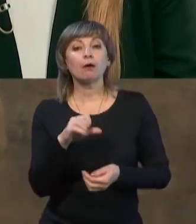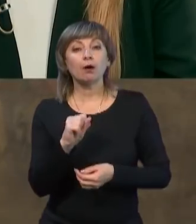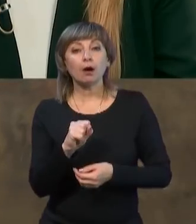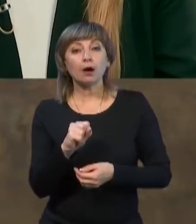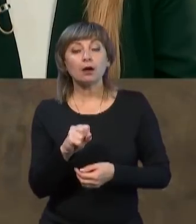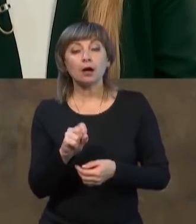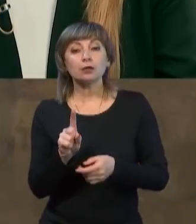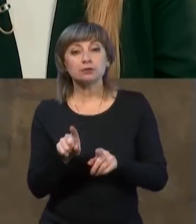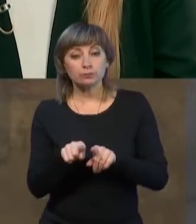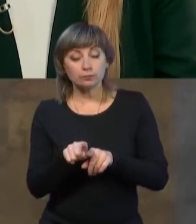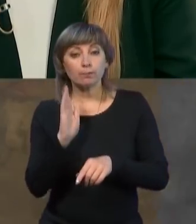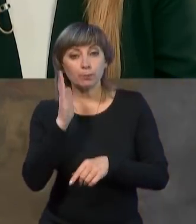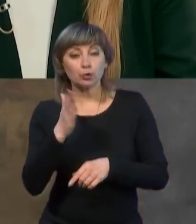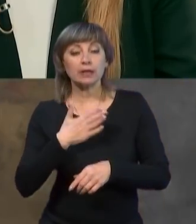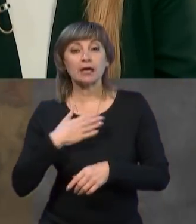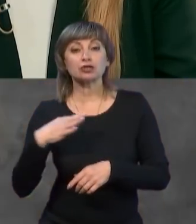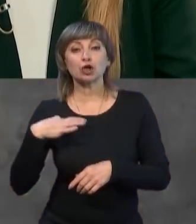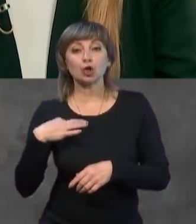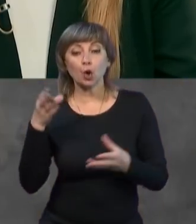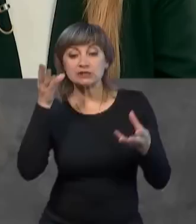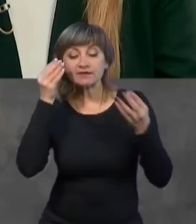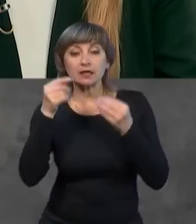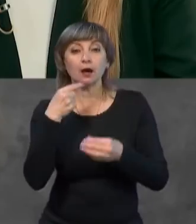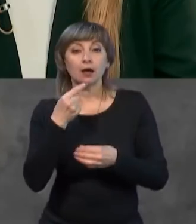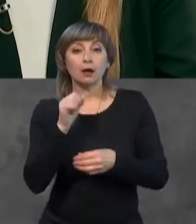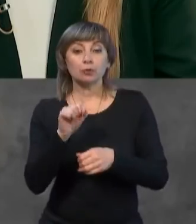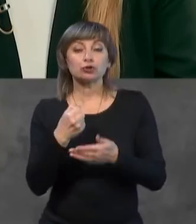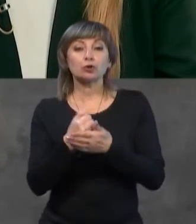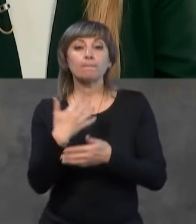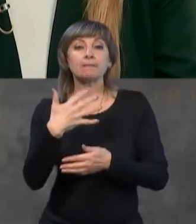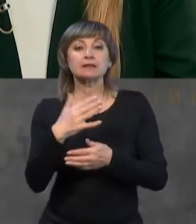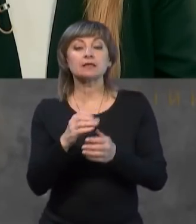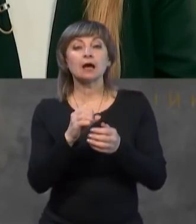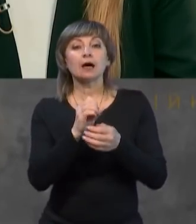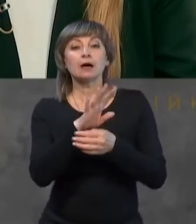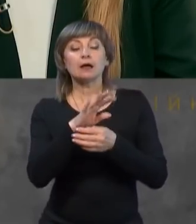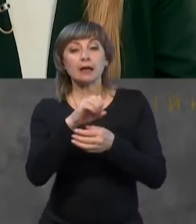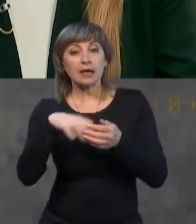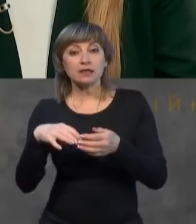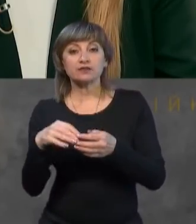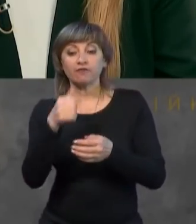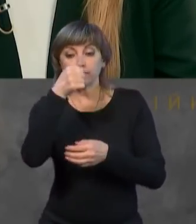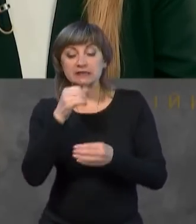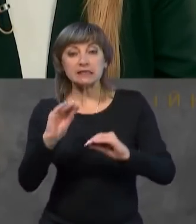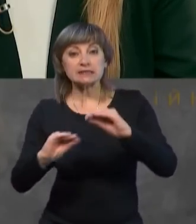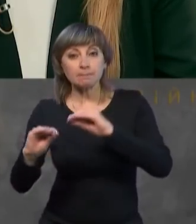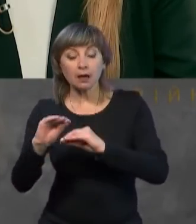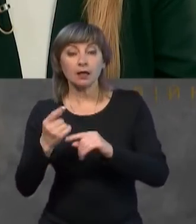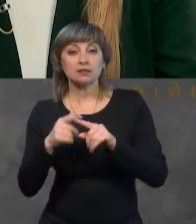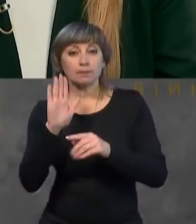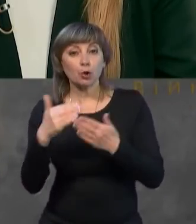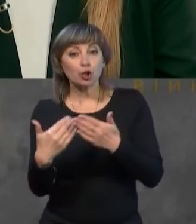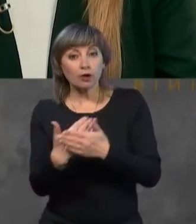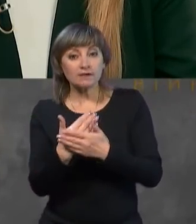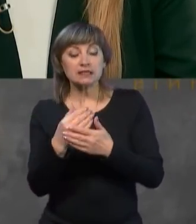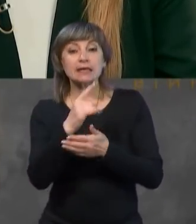так, що будуть, і наша розвідка говорить, що вони там можуть до 50 ракет в місяць зібрати. Да? Це ж будуть новітні